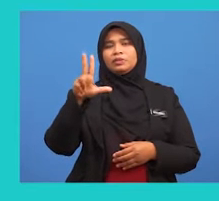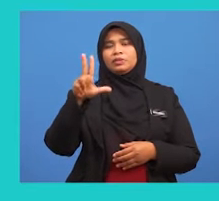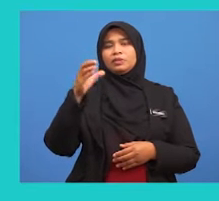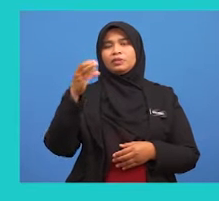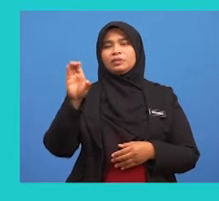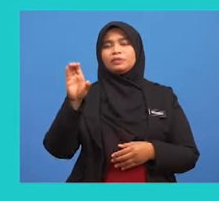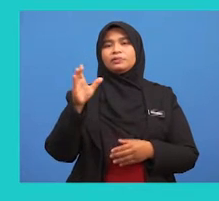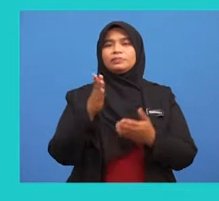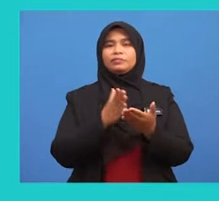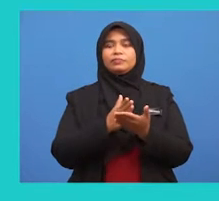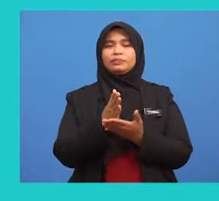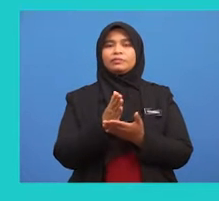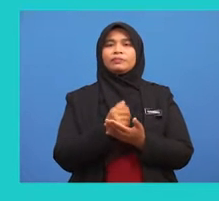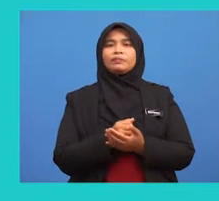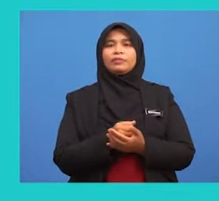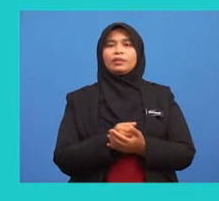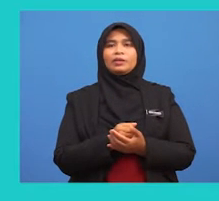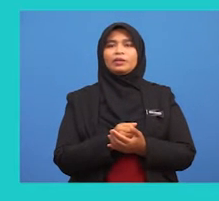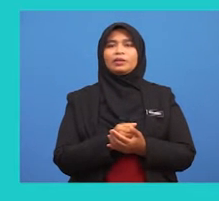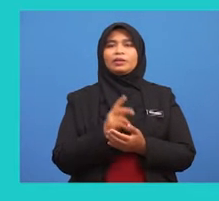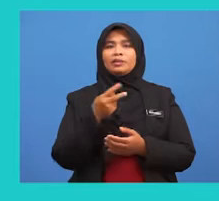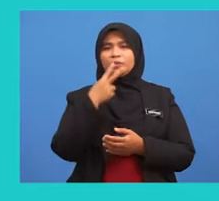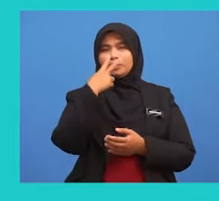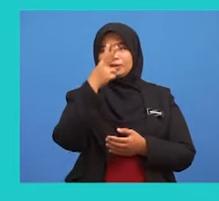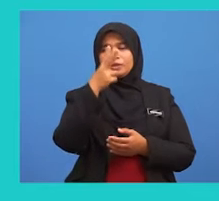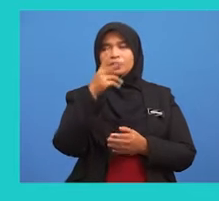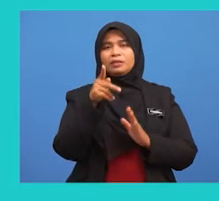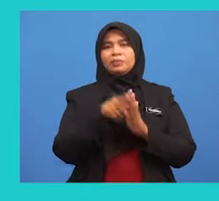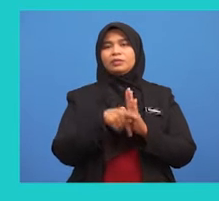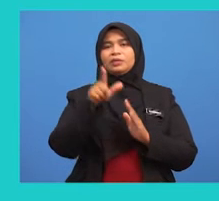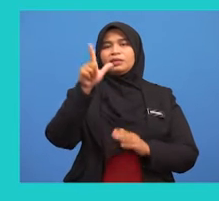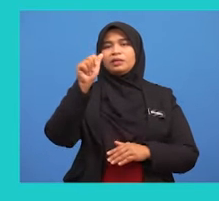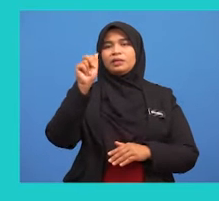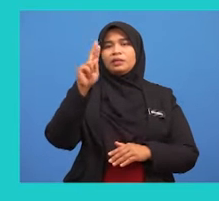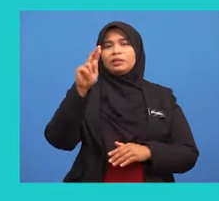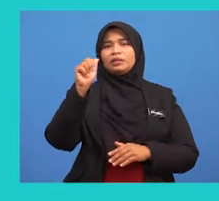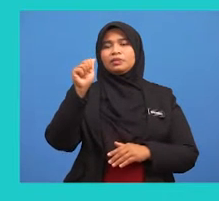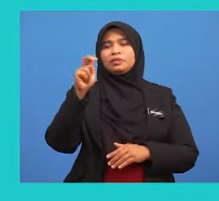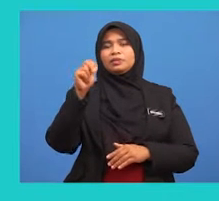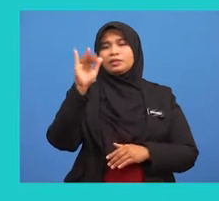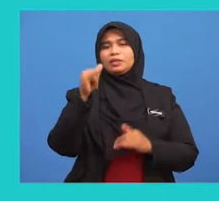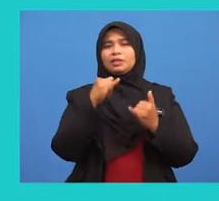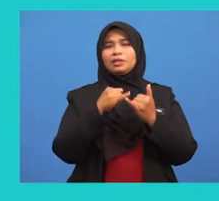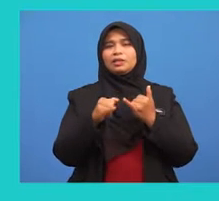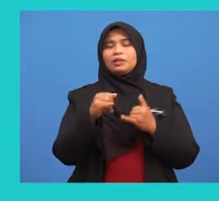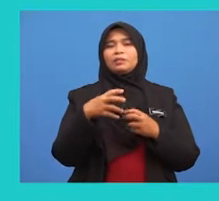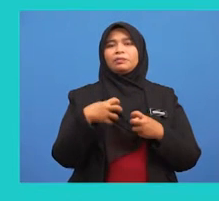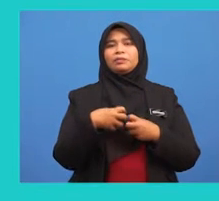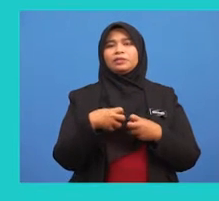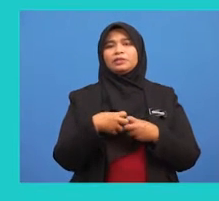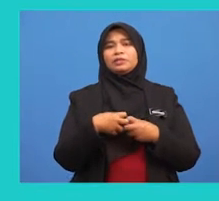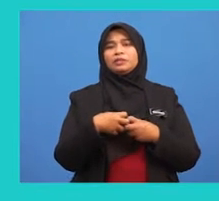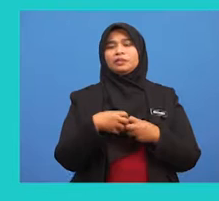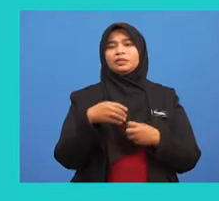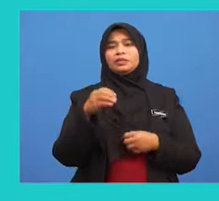RM1,300. Seterusnya murid-murid, kita lihat kepada pelarasan yang terakhir iaitu mesin